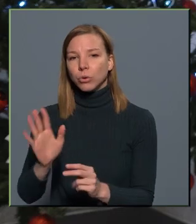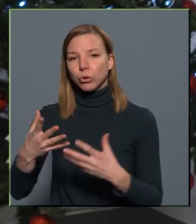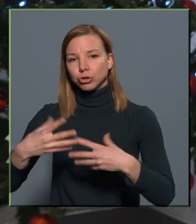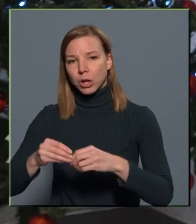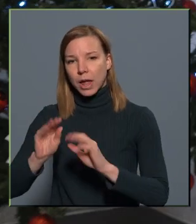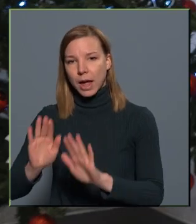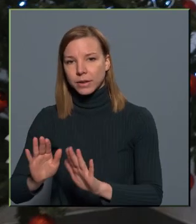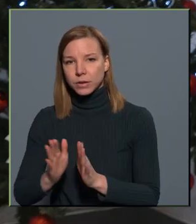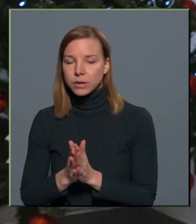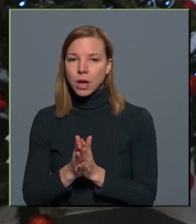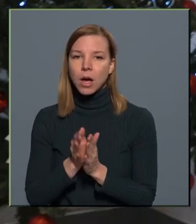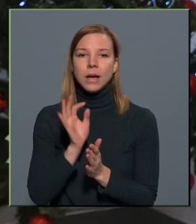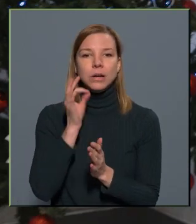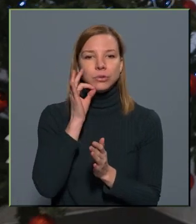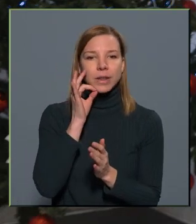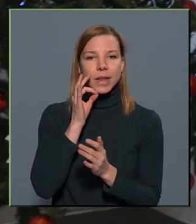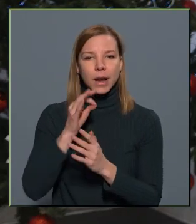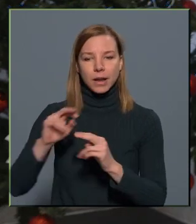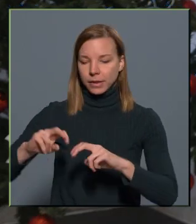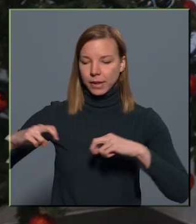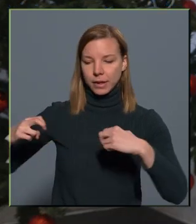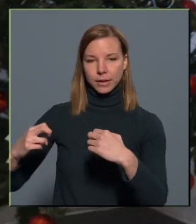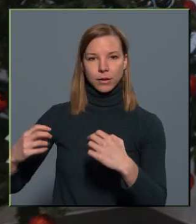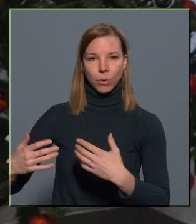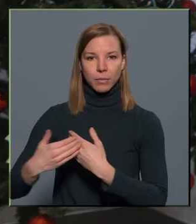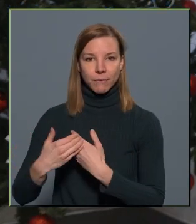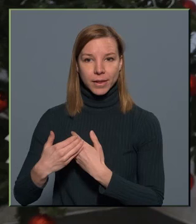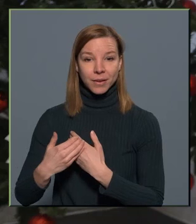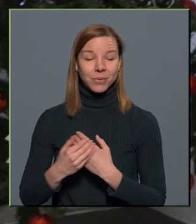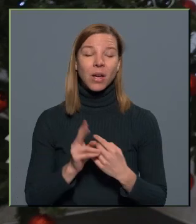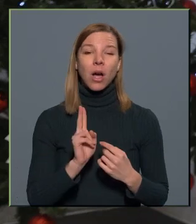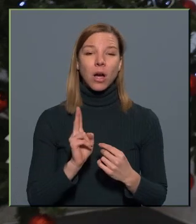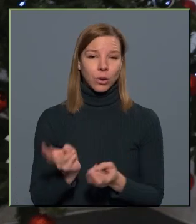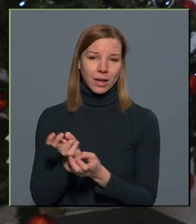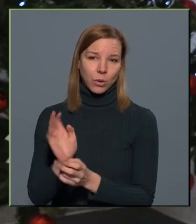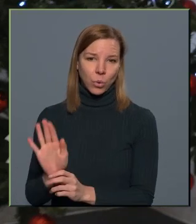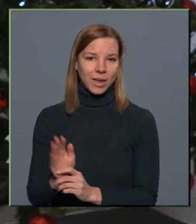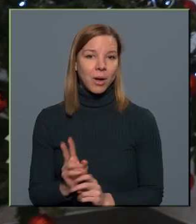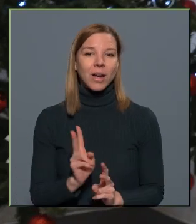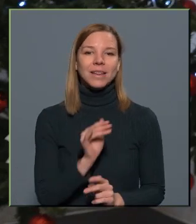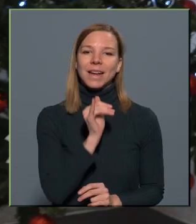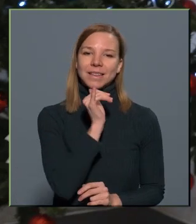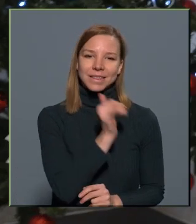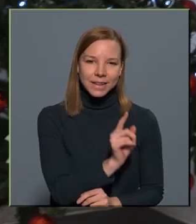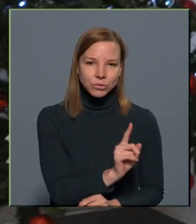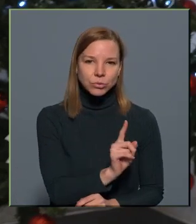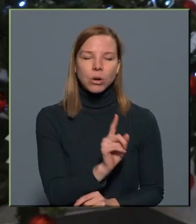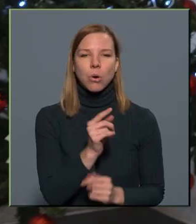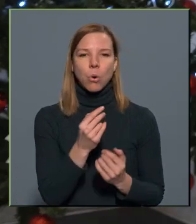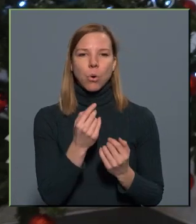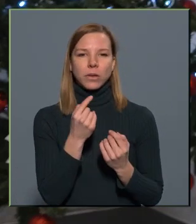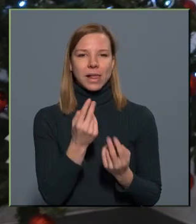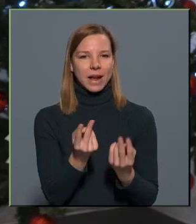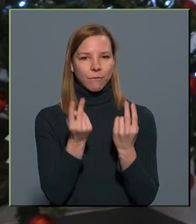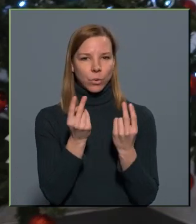és a szerettei körbeveszik, azoknak ez sokkal könnyebb. Akiknél ez nincs meg, ott a